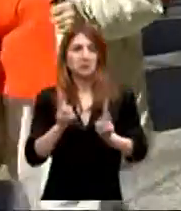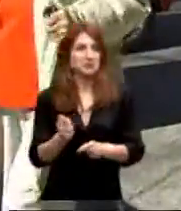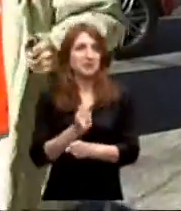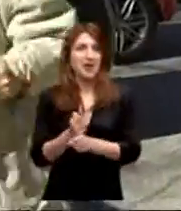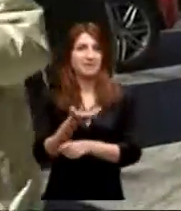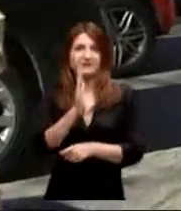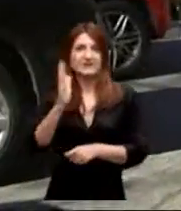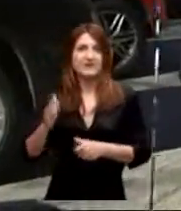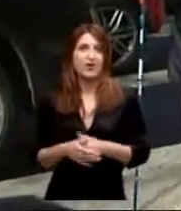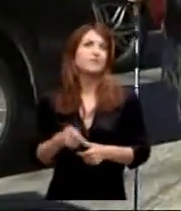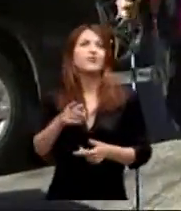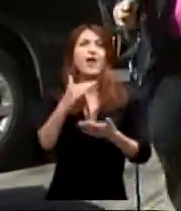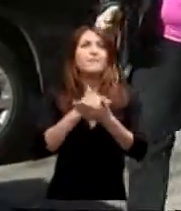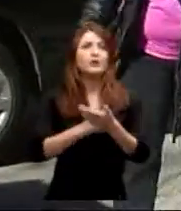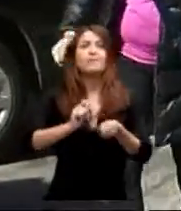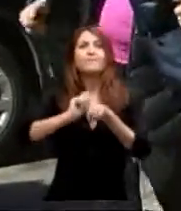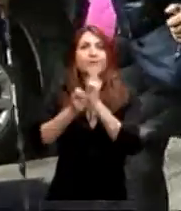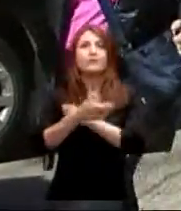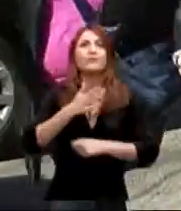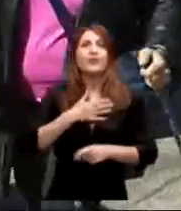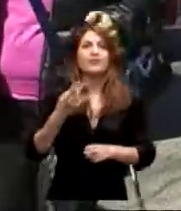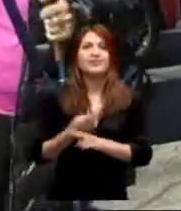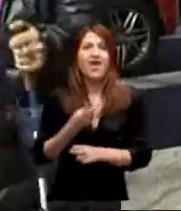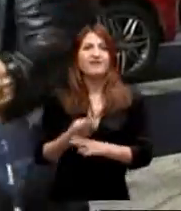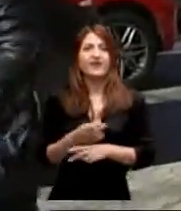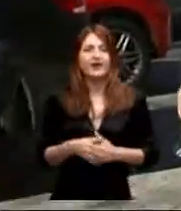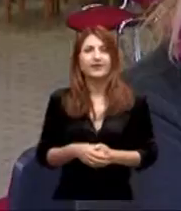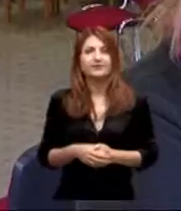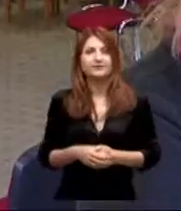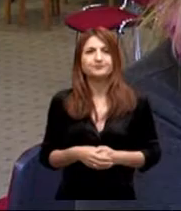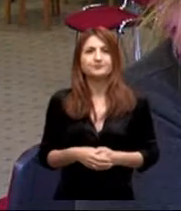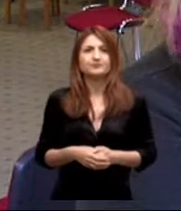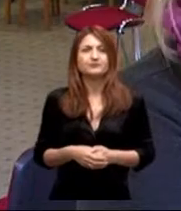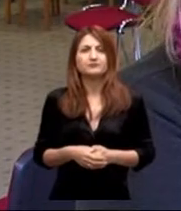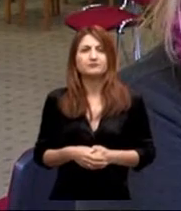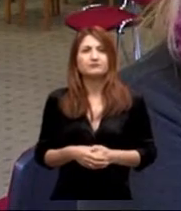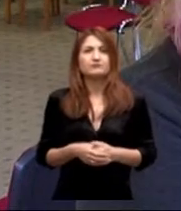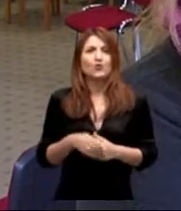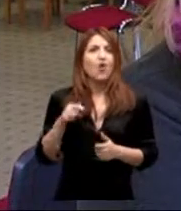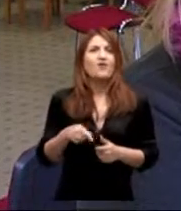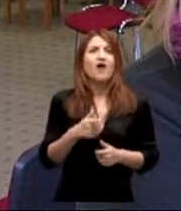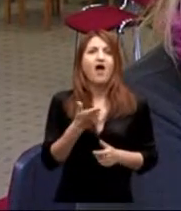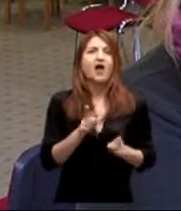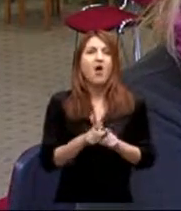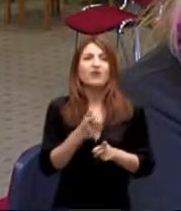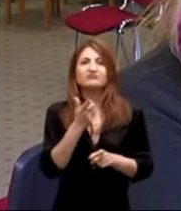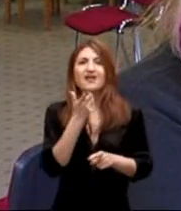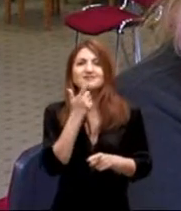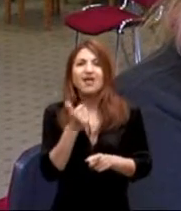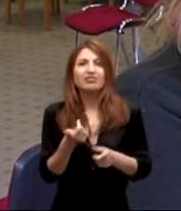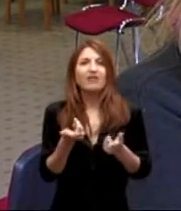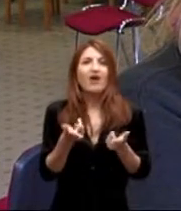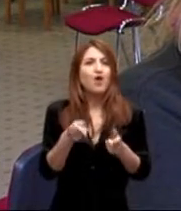Ovaj program mnogima je promijenio prehrambene navike. Ovdje slatkog apsolutno nema. Ja sam u slatkom uživala.